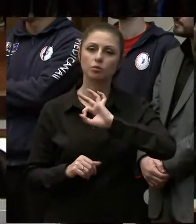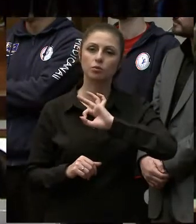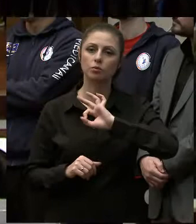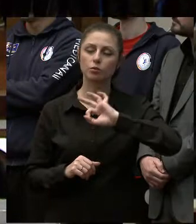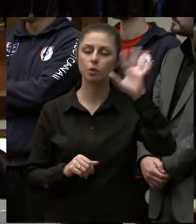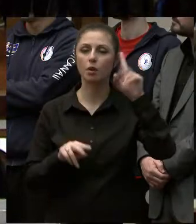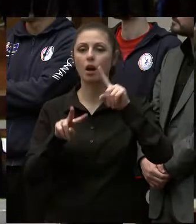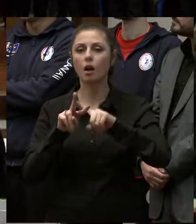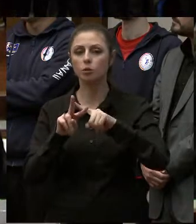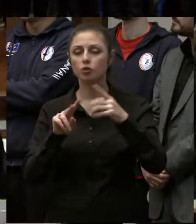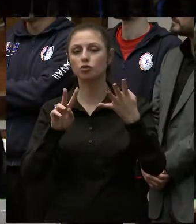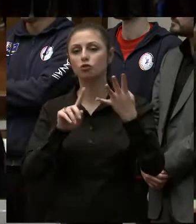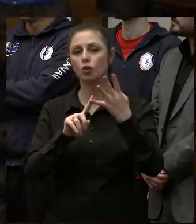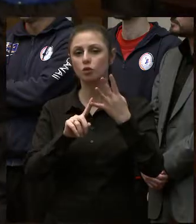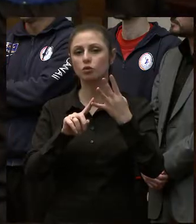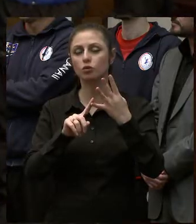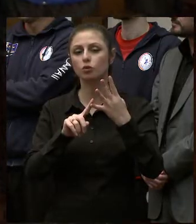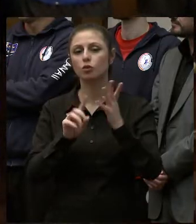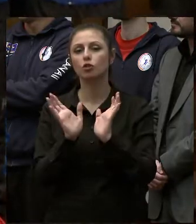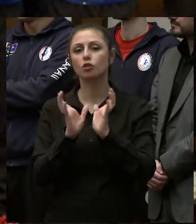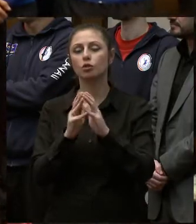Süper Amatör Lig'in 4. grubunda